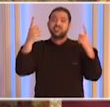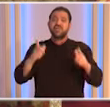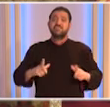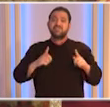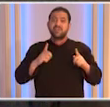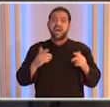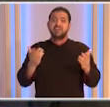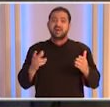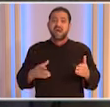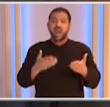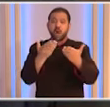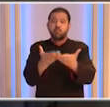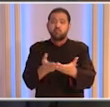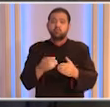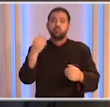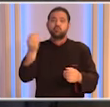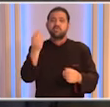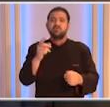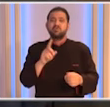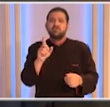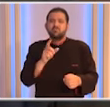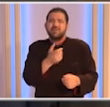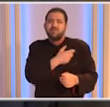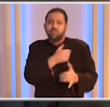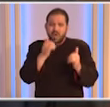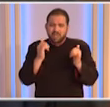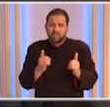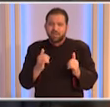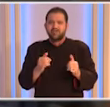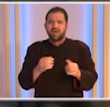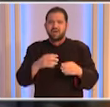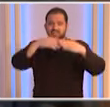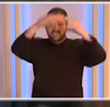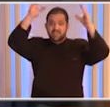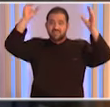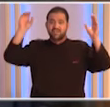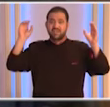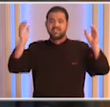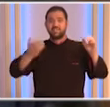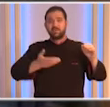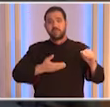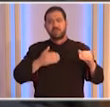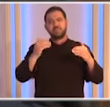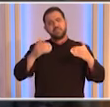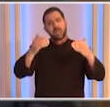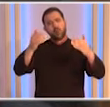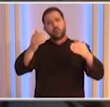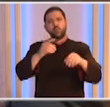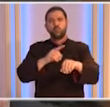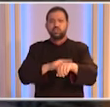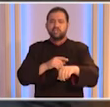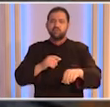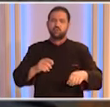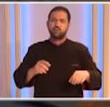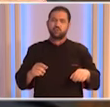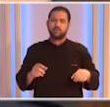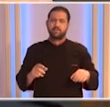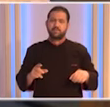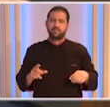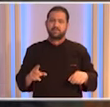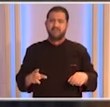viața? Nu se poate. Așa ceva nu e admisibil. No. Sfinții părinți, de-a lungul veacurilor, a